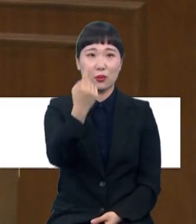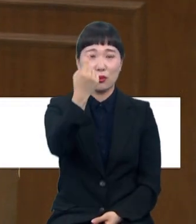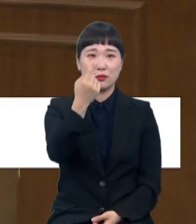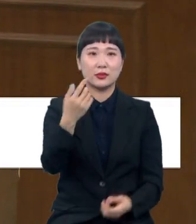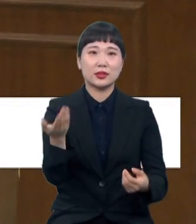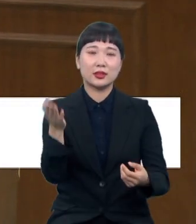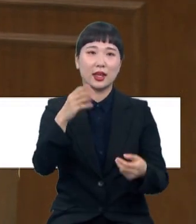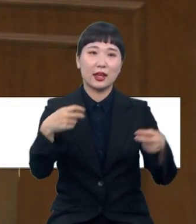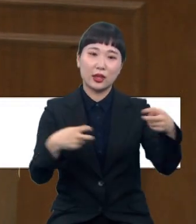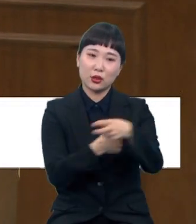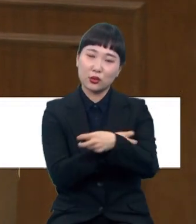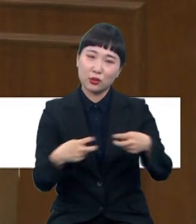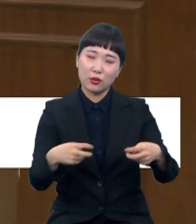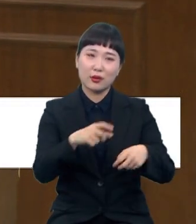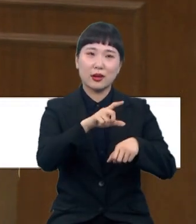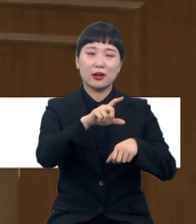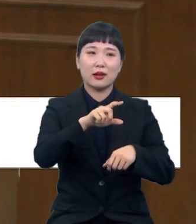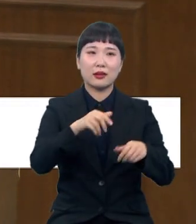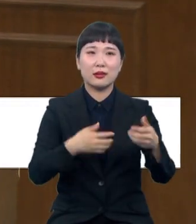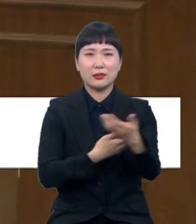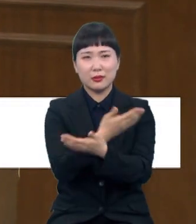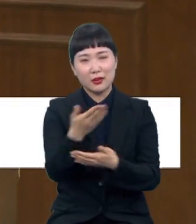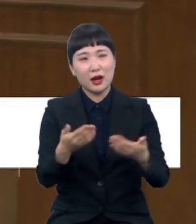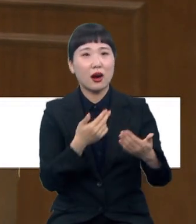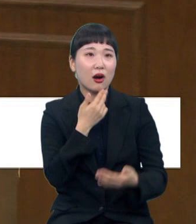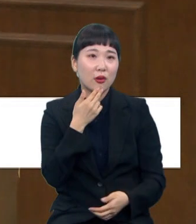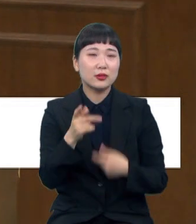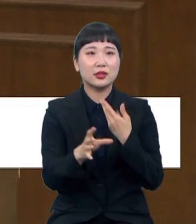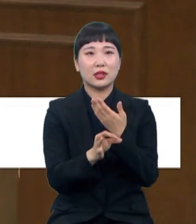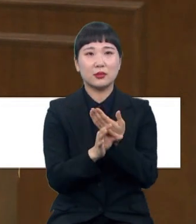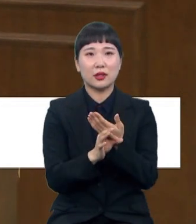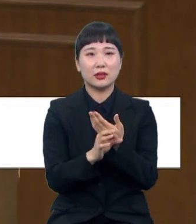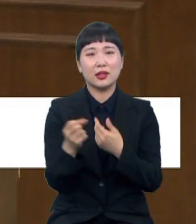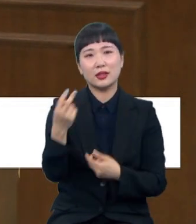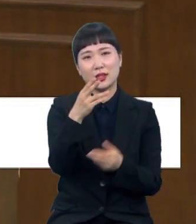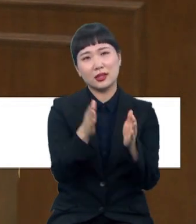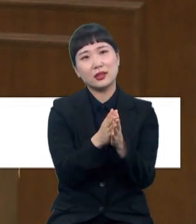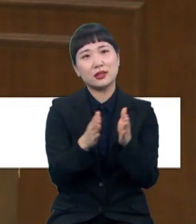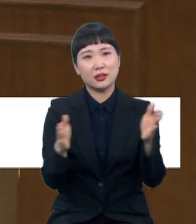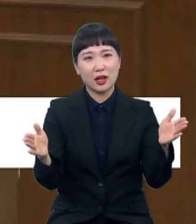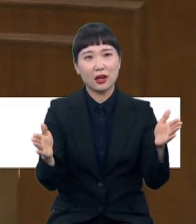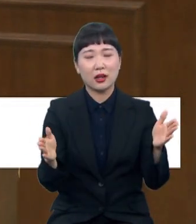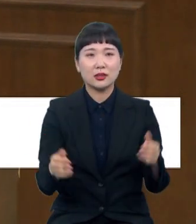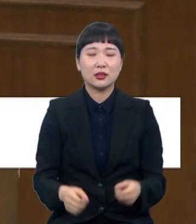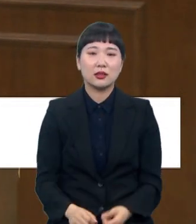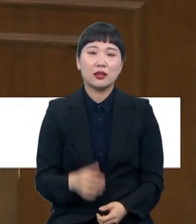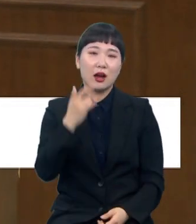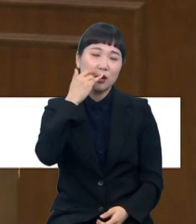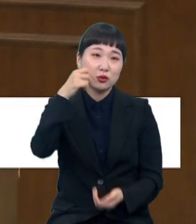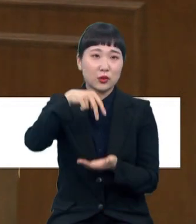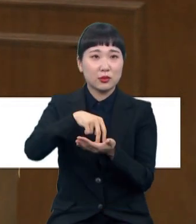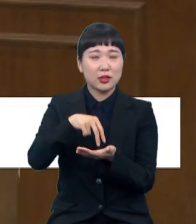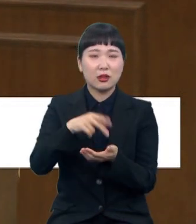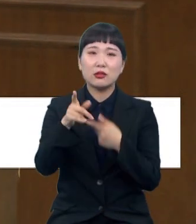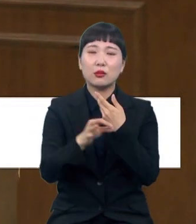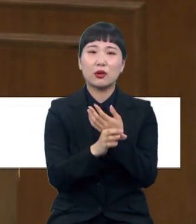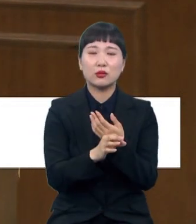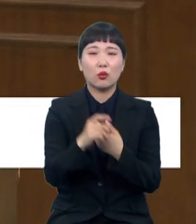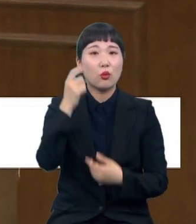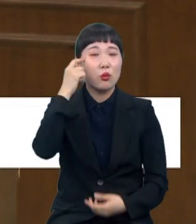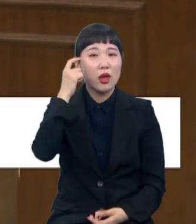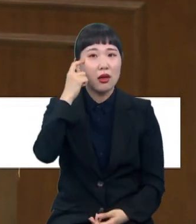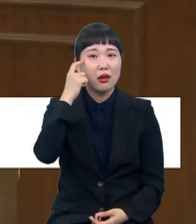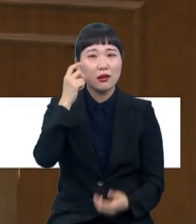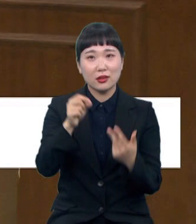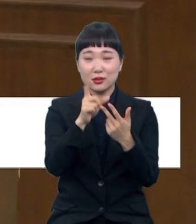좋지 않으면 다시 우리는 재개할 수밖에 없다라고 말씀하시니까 부모님들은 그럴 거면 뭐하러 한시적으로 운행을 하냐